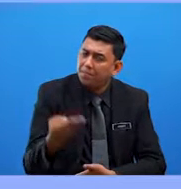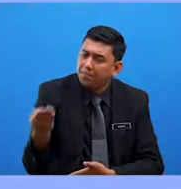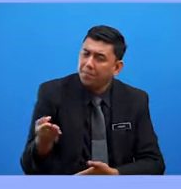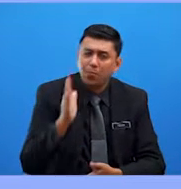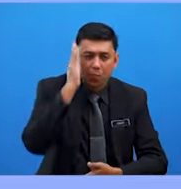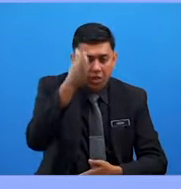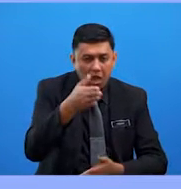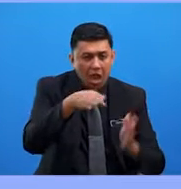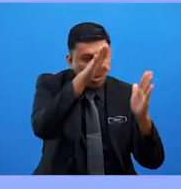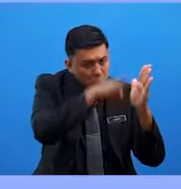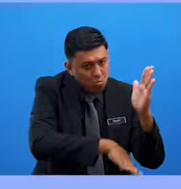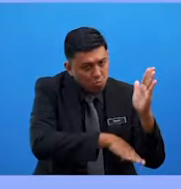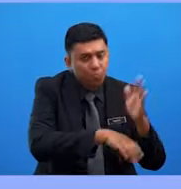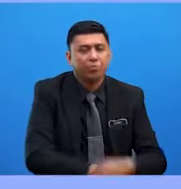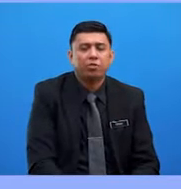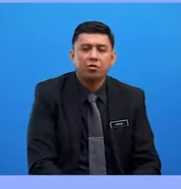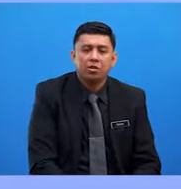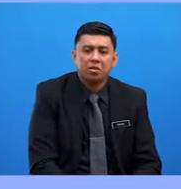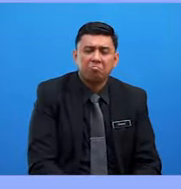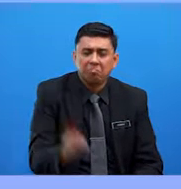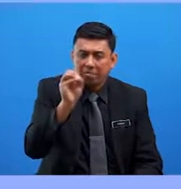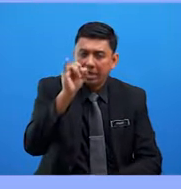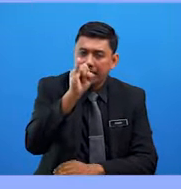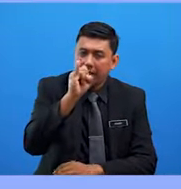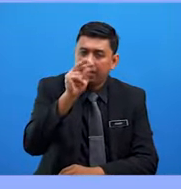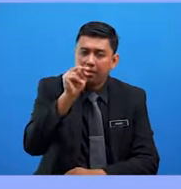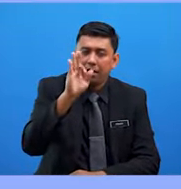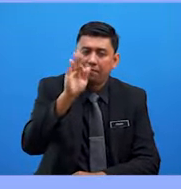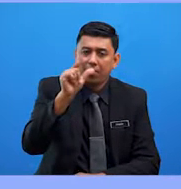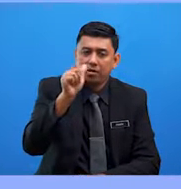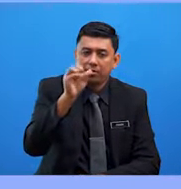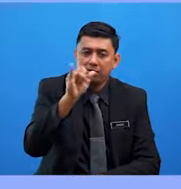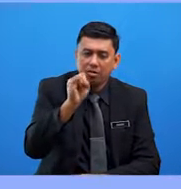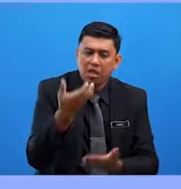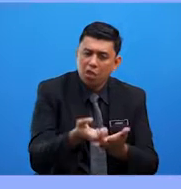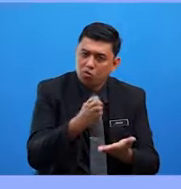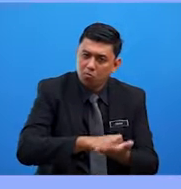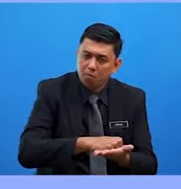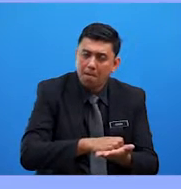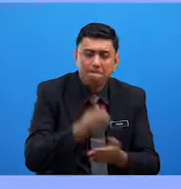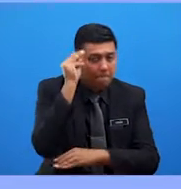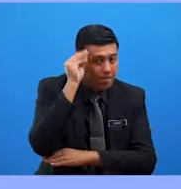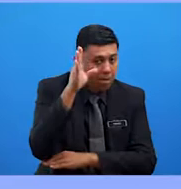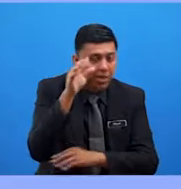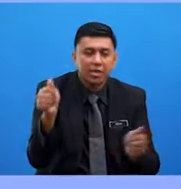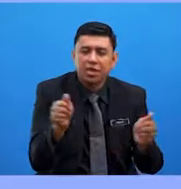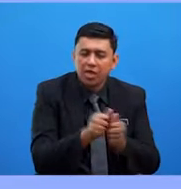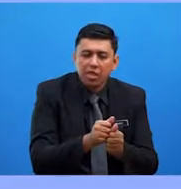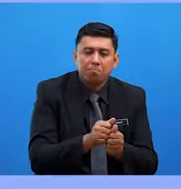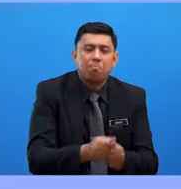akan menurunkan kadar inflasi dan membolehkan ekonomi negara berkembang dengan pesat.